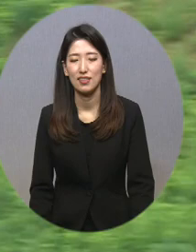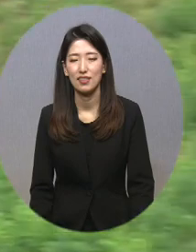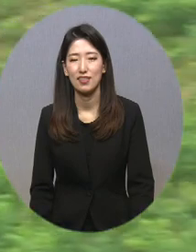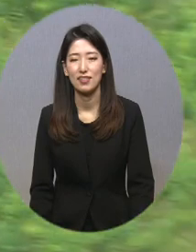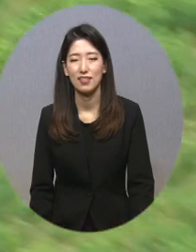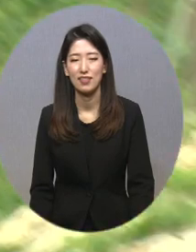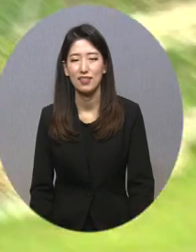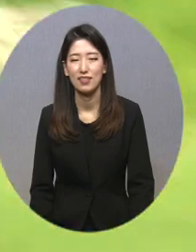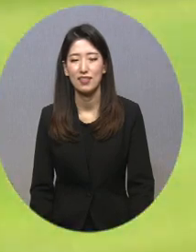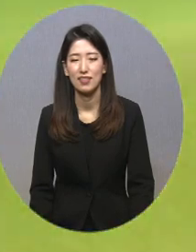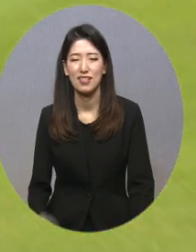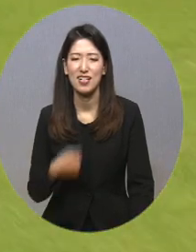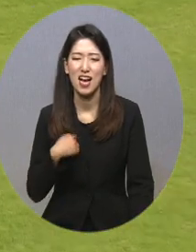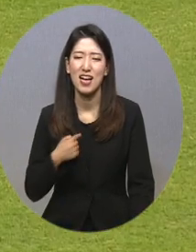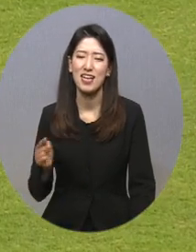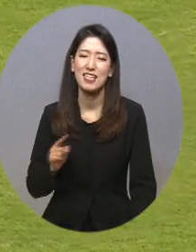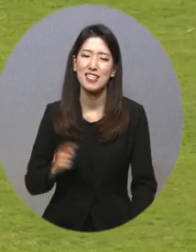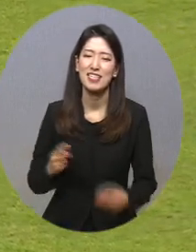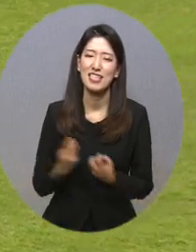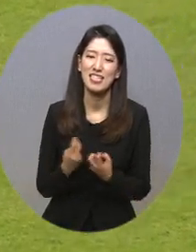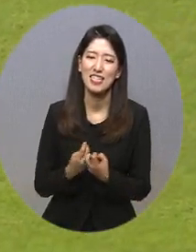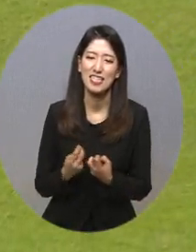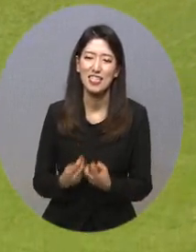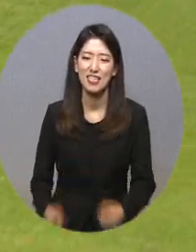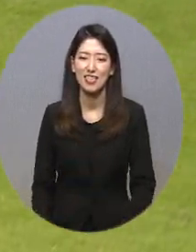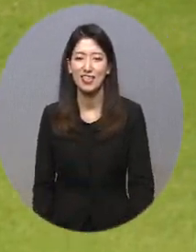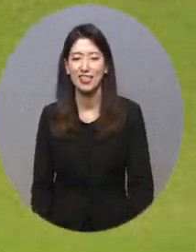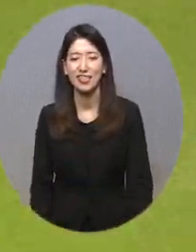아이씨 미치겠네 진짜.